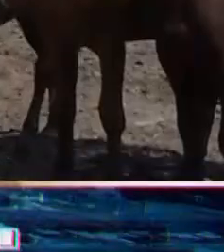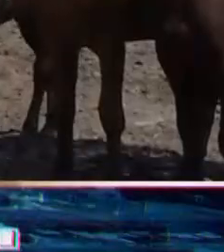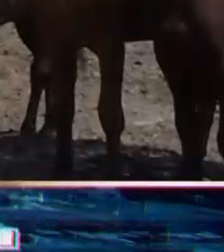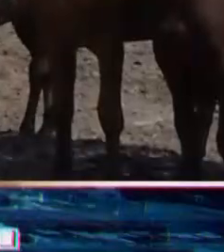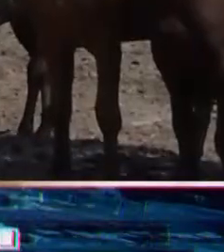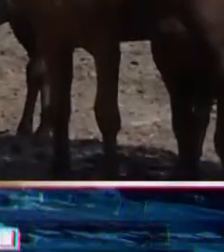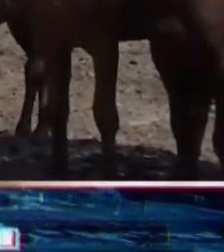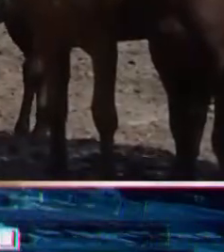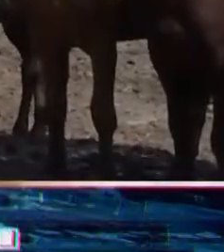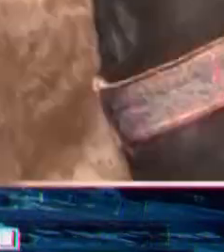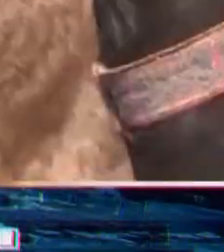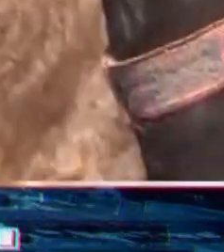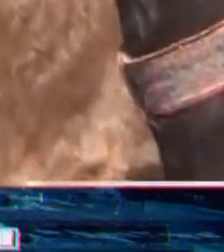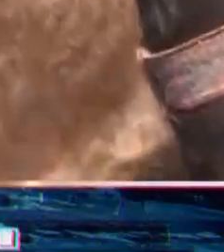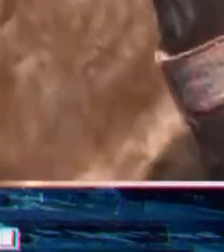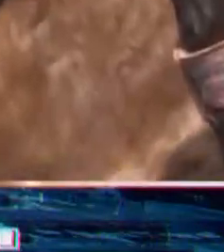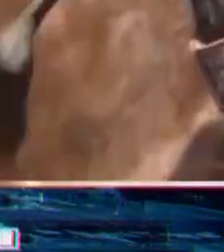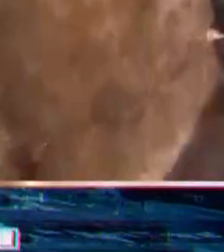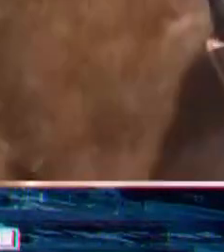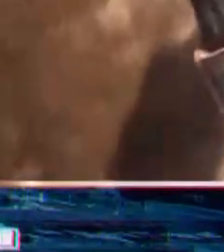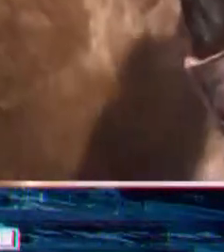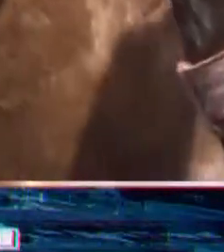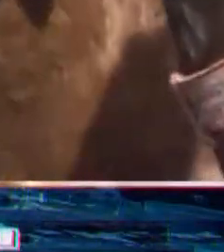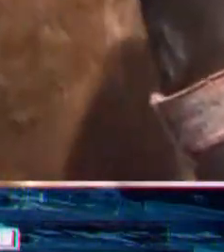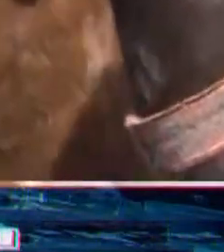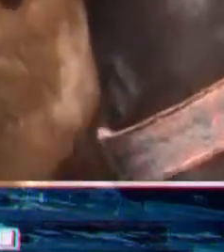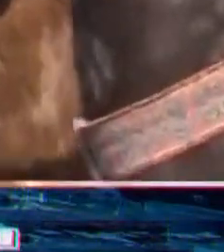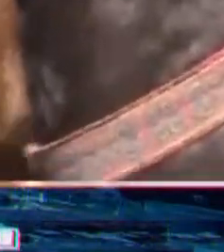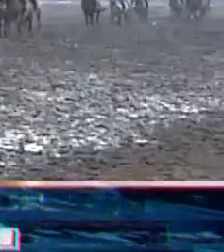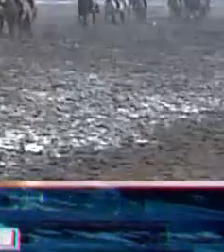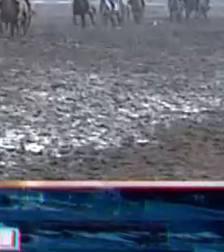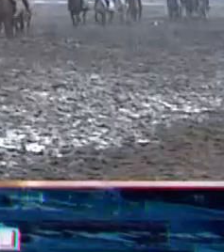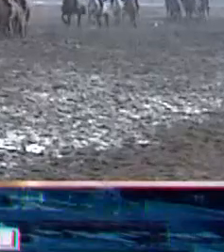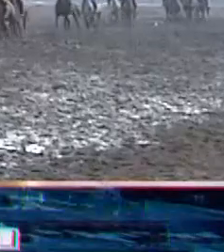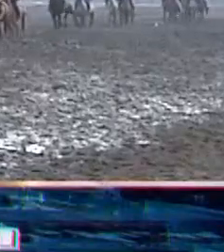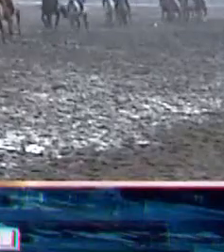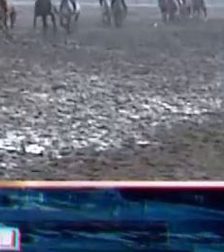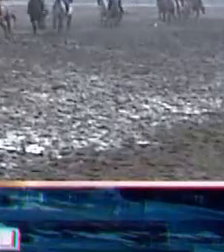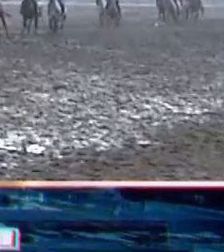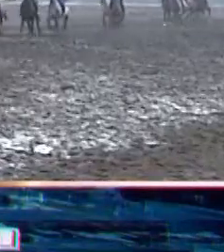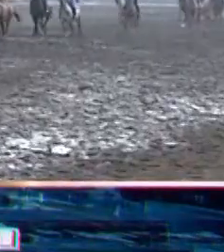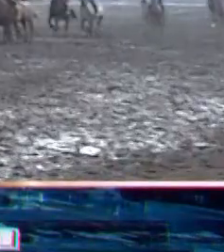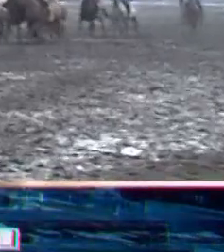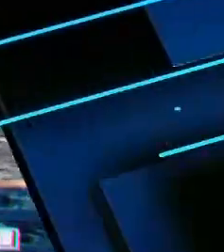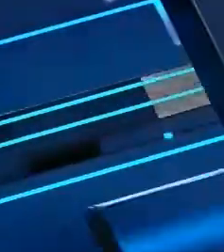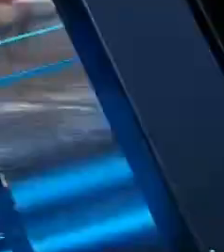Игры для настоящих мужчин. Подведены итоги чемпионата Казахстана по национальным видам конного спорта среди